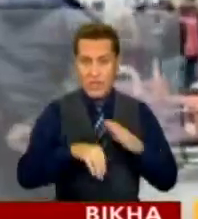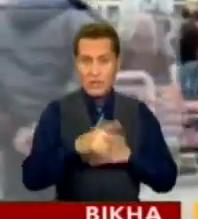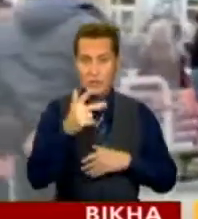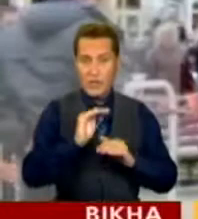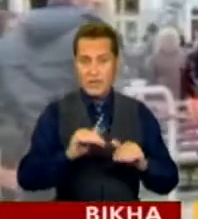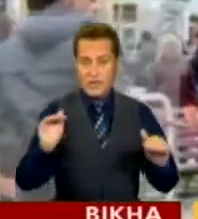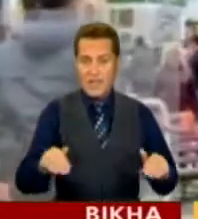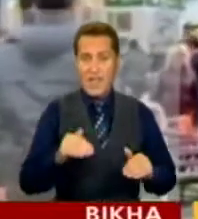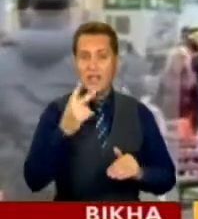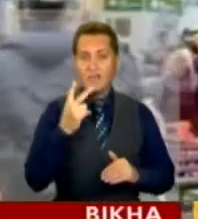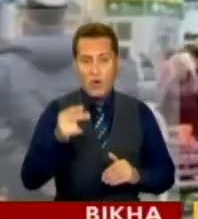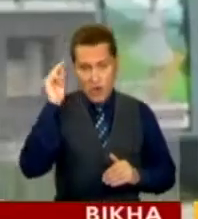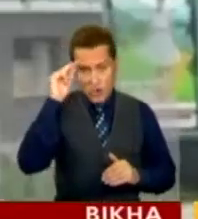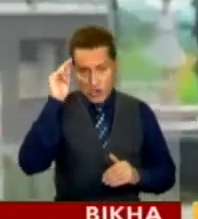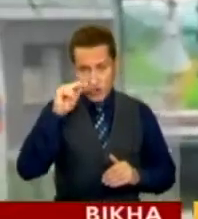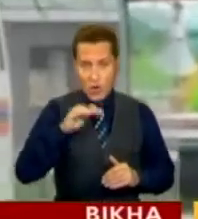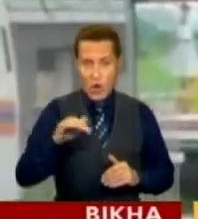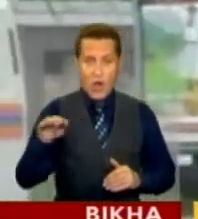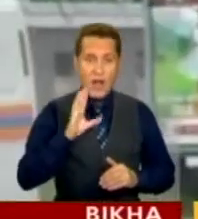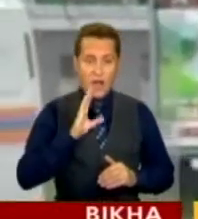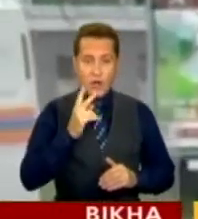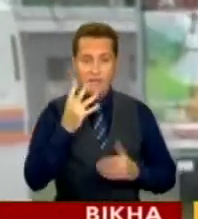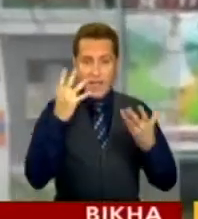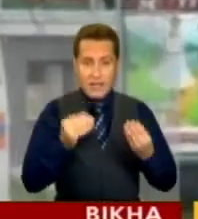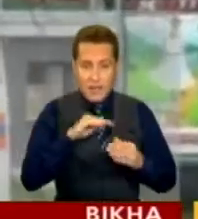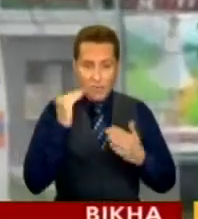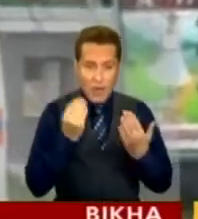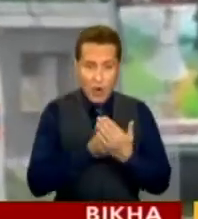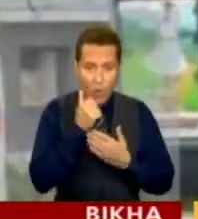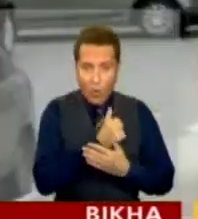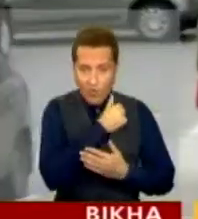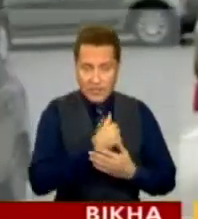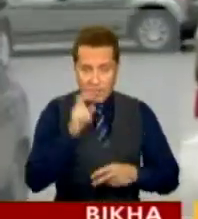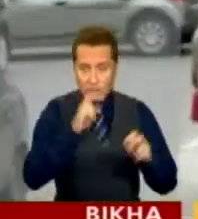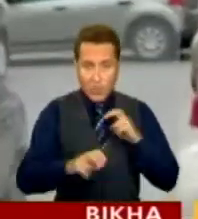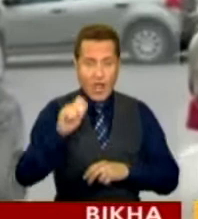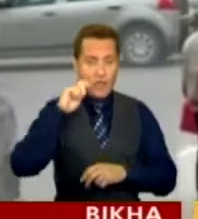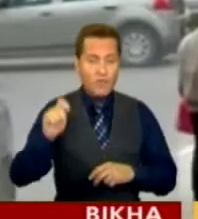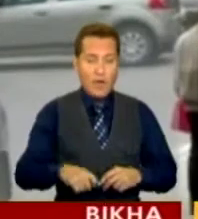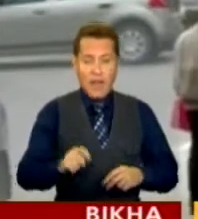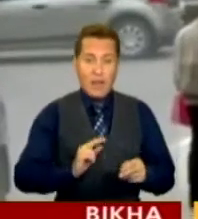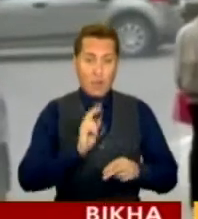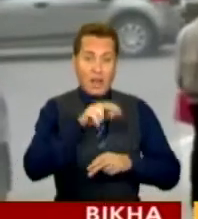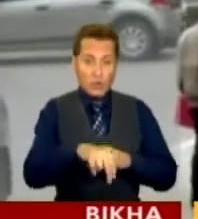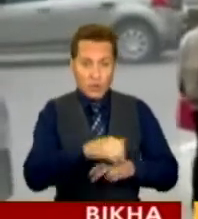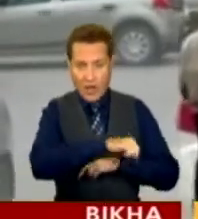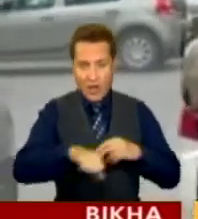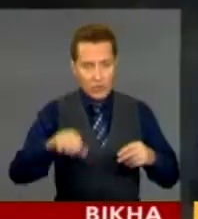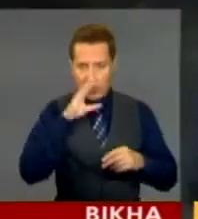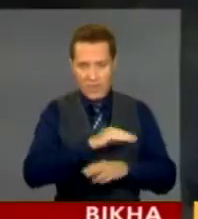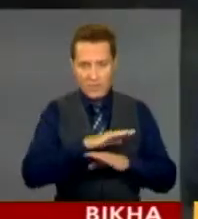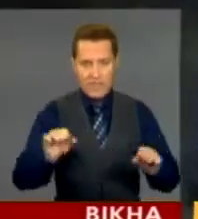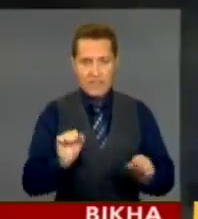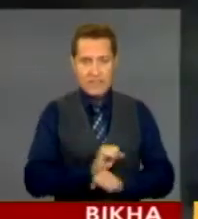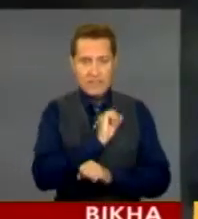яких 2 школярок. 2 дні Помазун переховувався, шукали його і в Україні. Та перетнути кордон він не встиг. Затримали